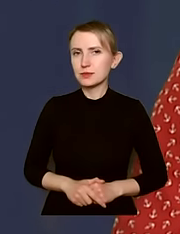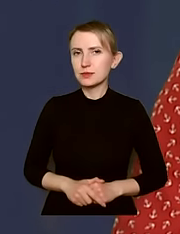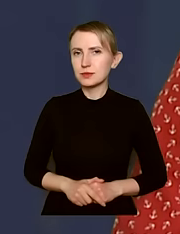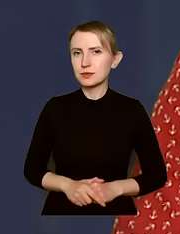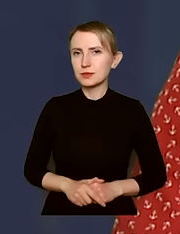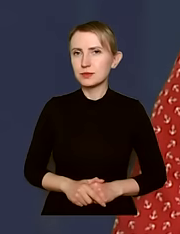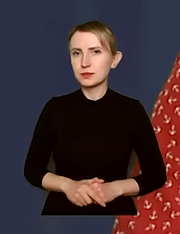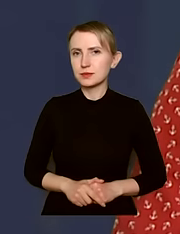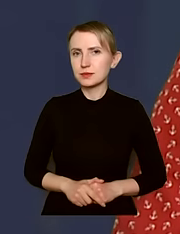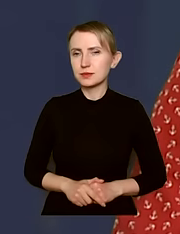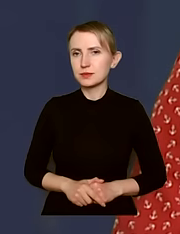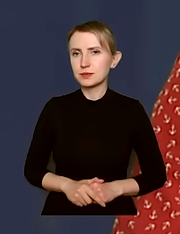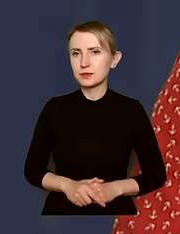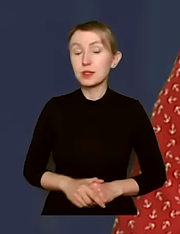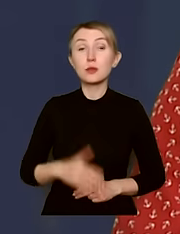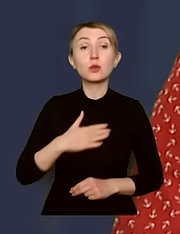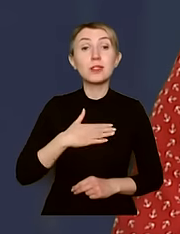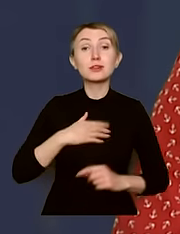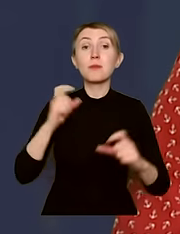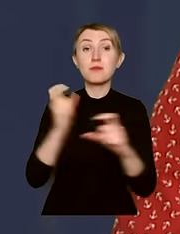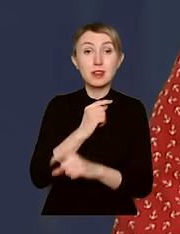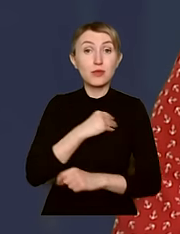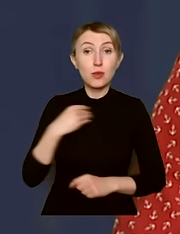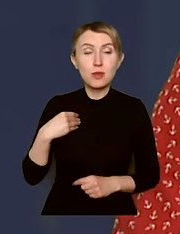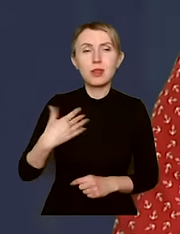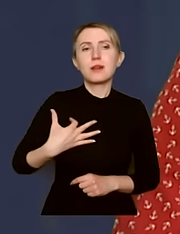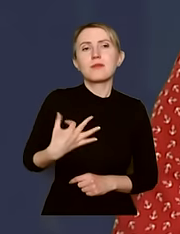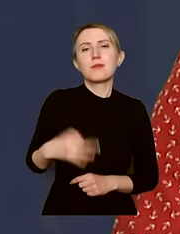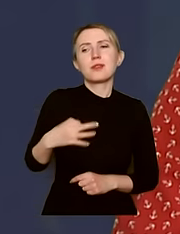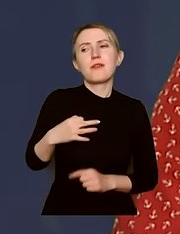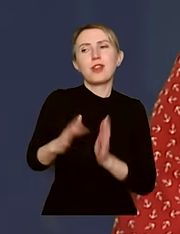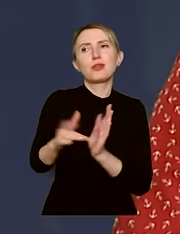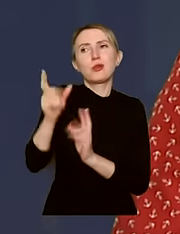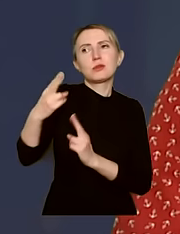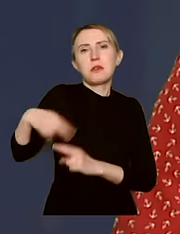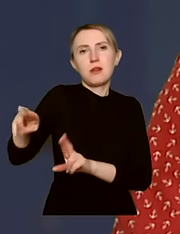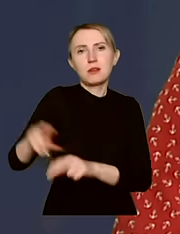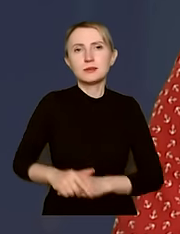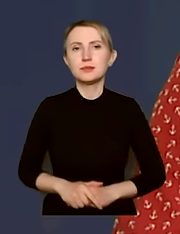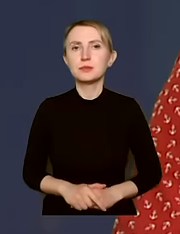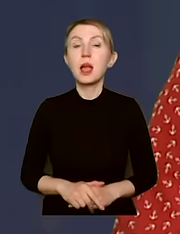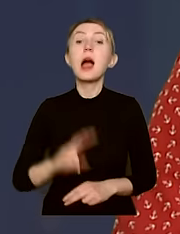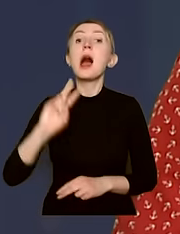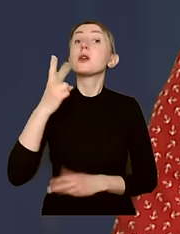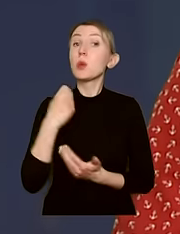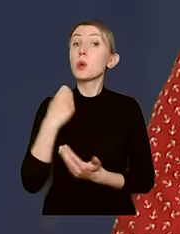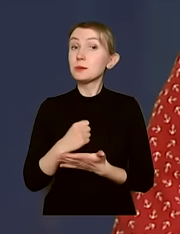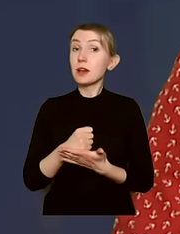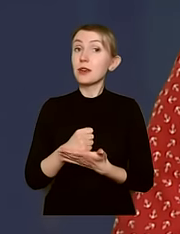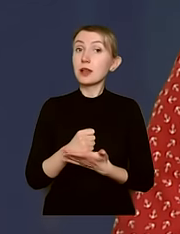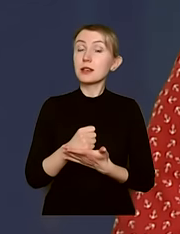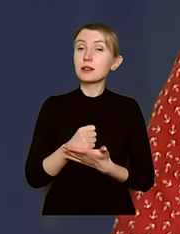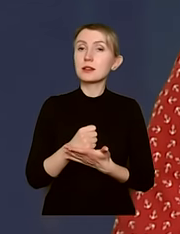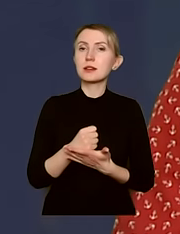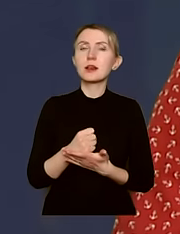z państwa, naszego państwa, Polski, prywatnego folwarku Tuska. To jest jedna sfera. Ale druga to oczywiście zamach na